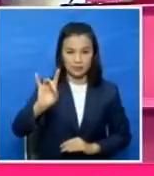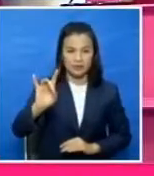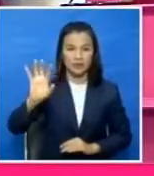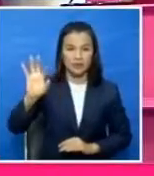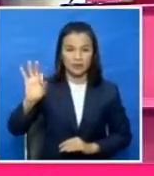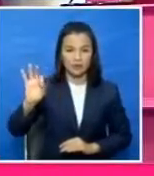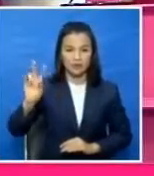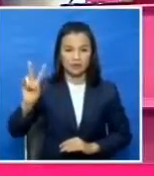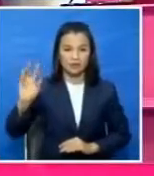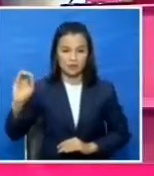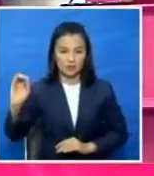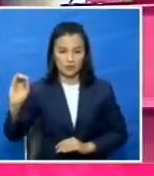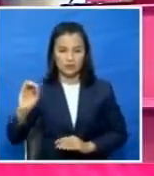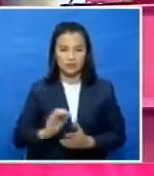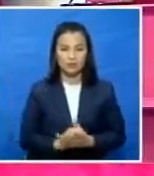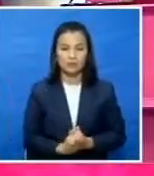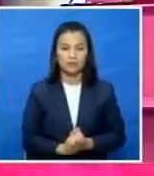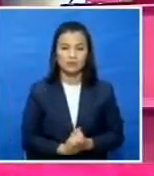0378920